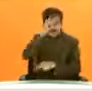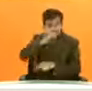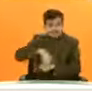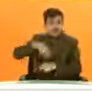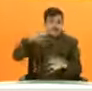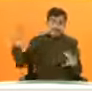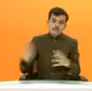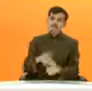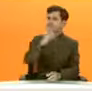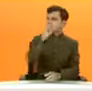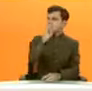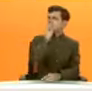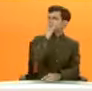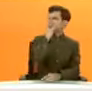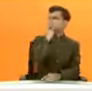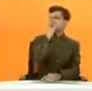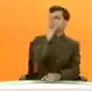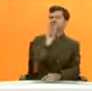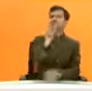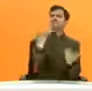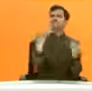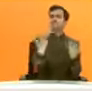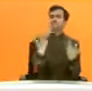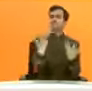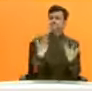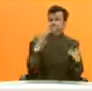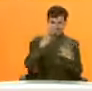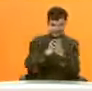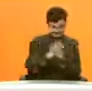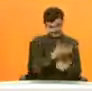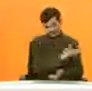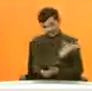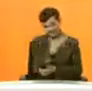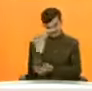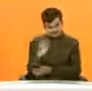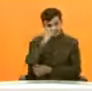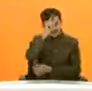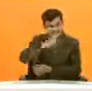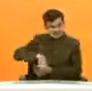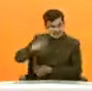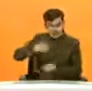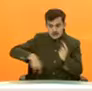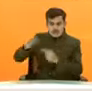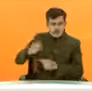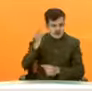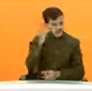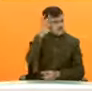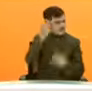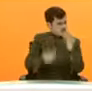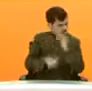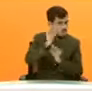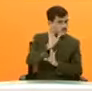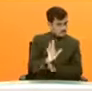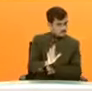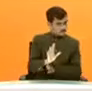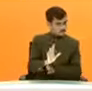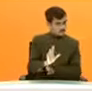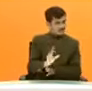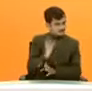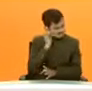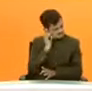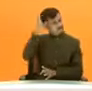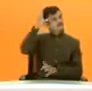एक स्वर में बोल रहा है। साथियों, भारत के हम लोगों में जो आक्रोश है, वो आक्रोश